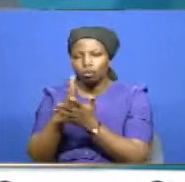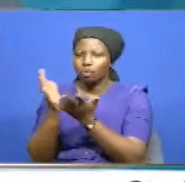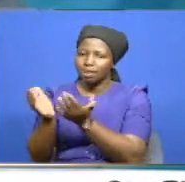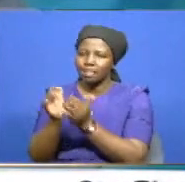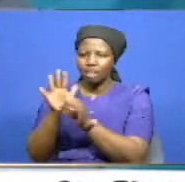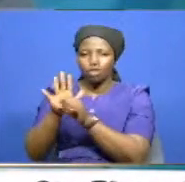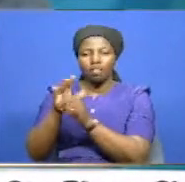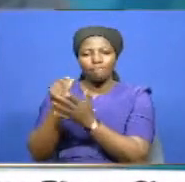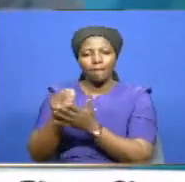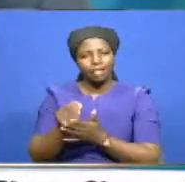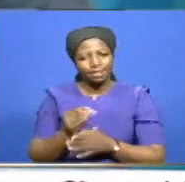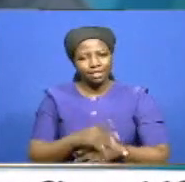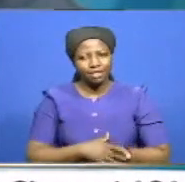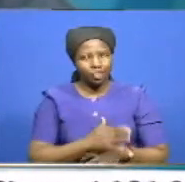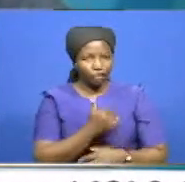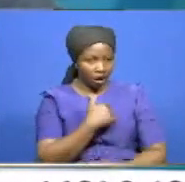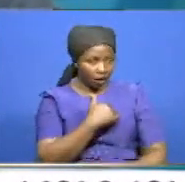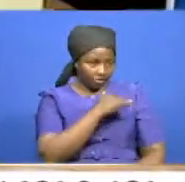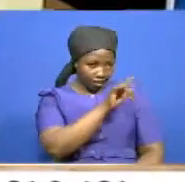Kuna tenda KWI.